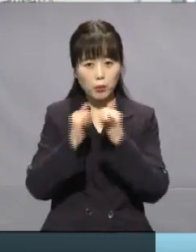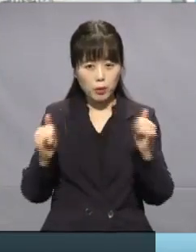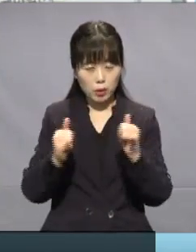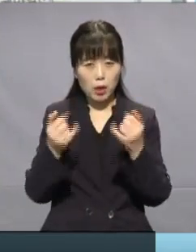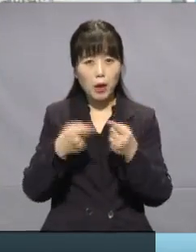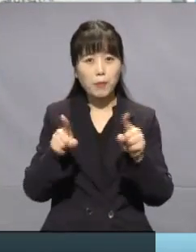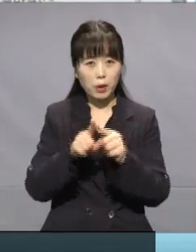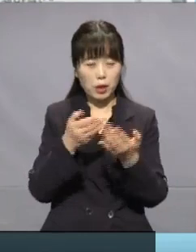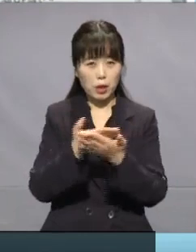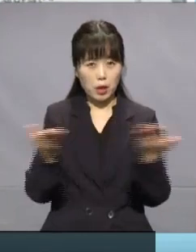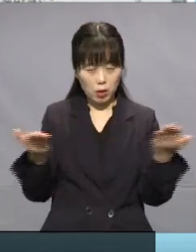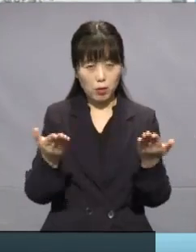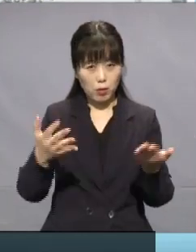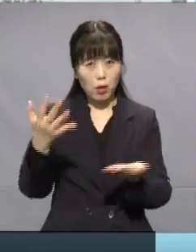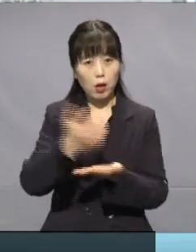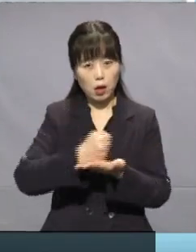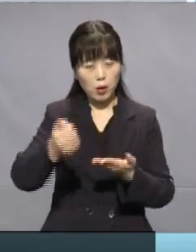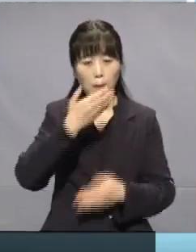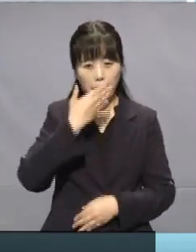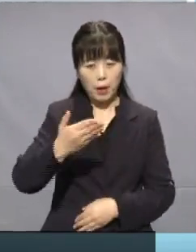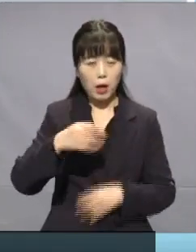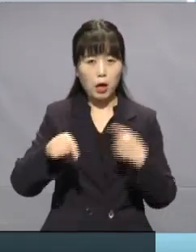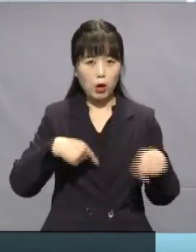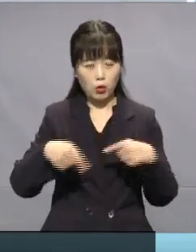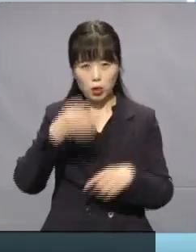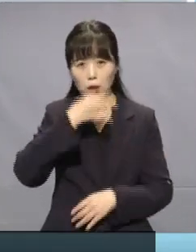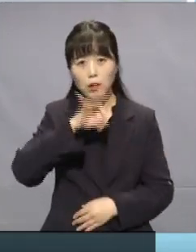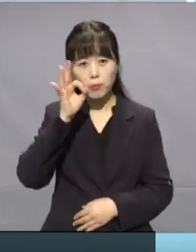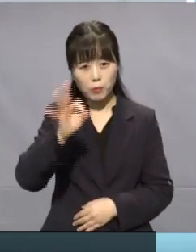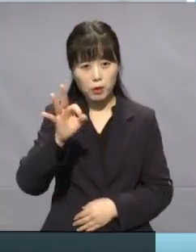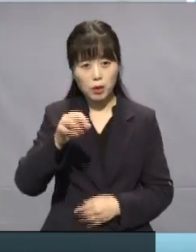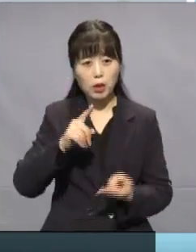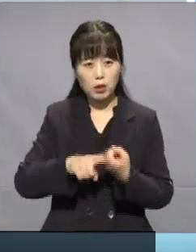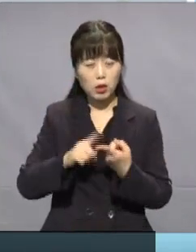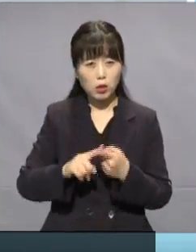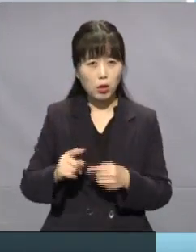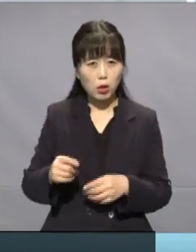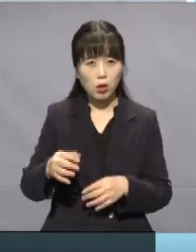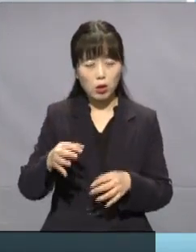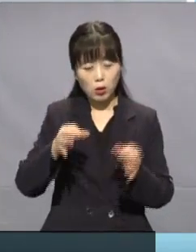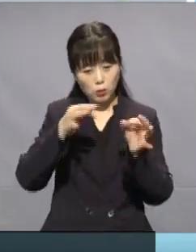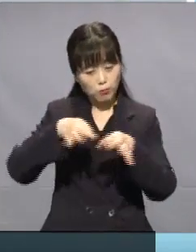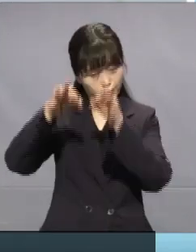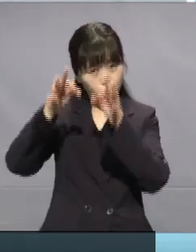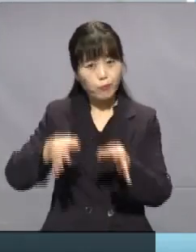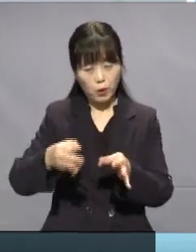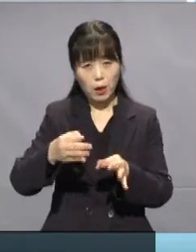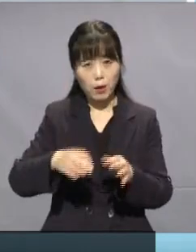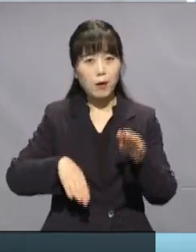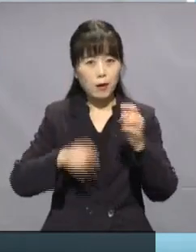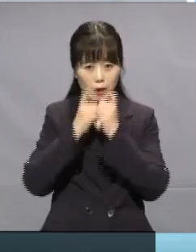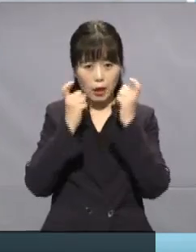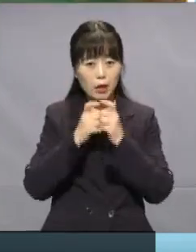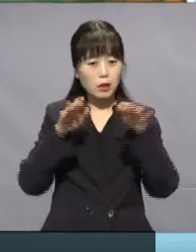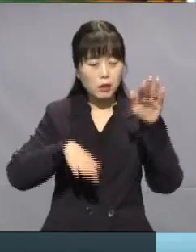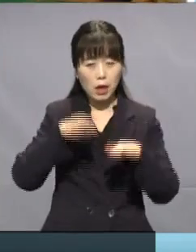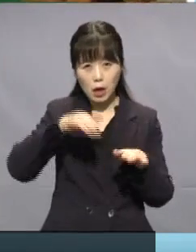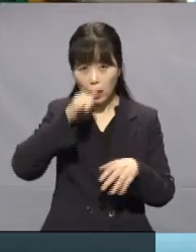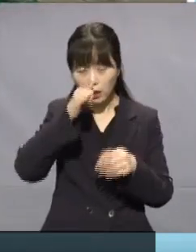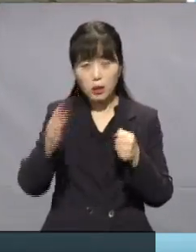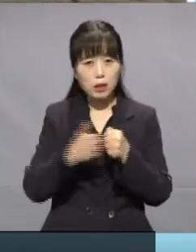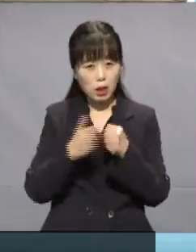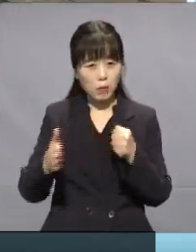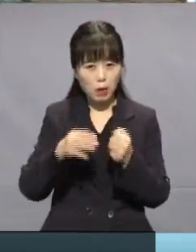나눠 가질 수 있는 부분들 그다음에 뭐 정책 금리라는게 항상 뭐 높을 수 있는 나눠질 수 있는게 각 개인차가 있습니다만은